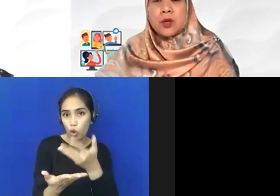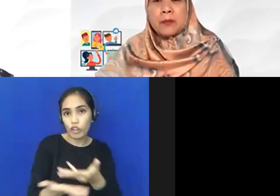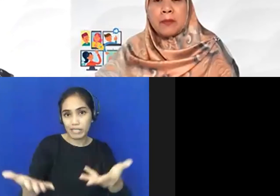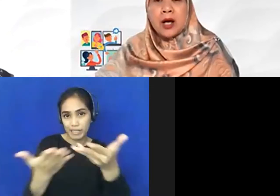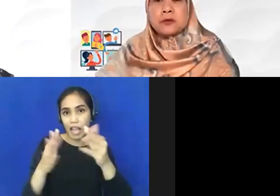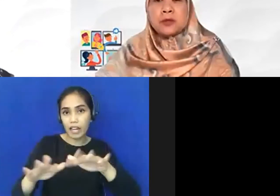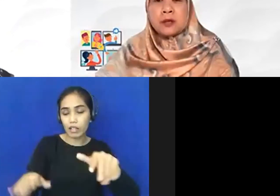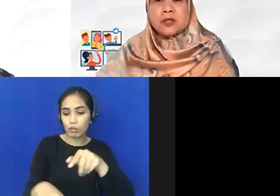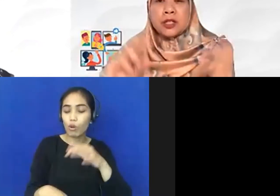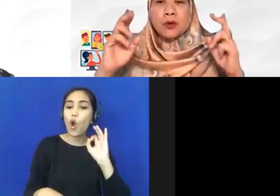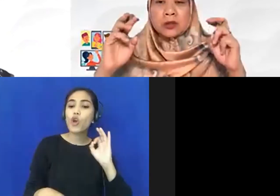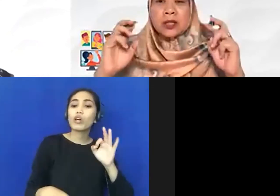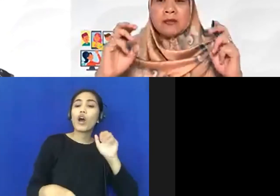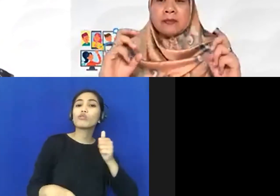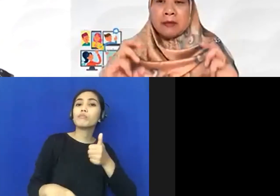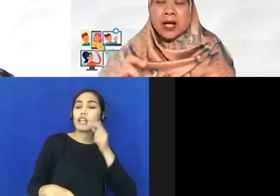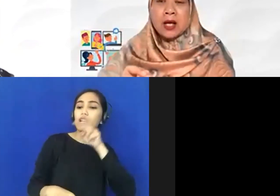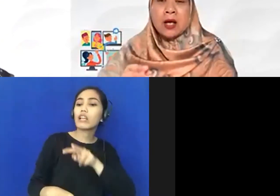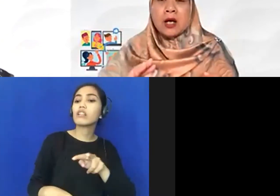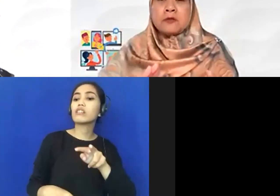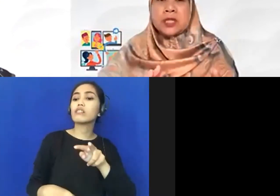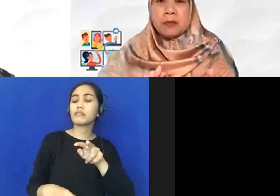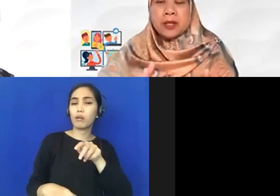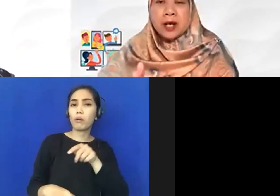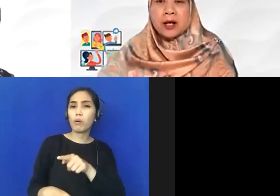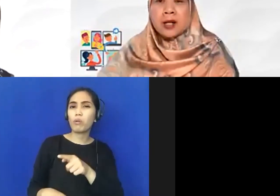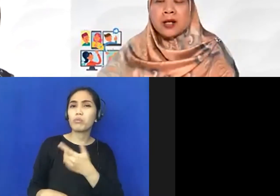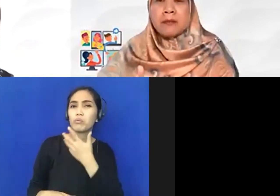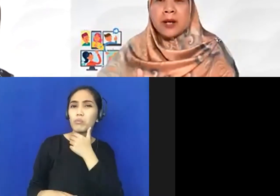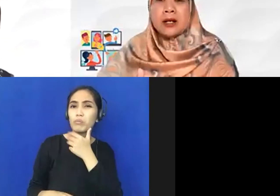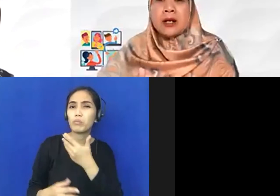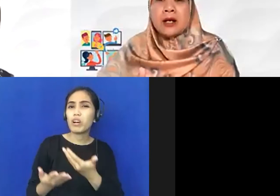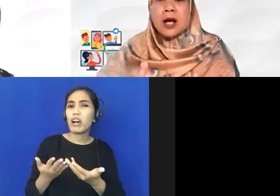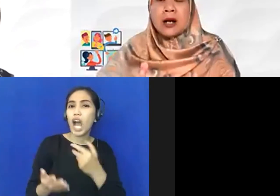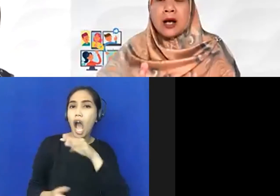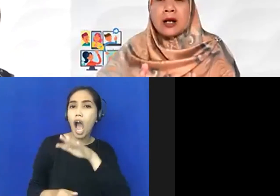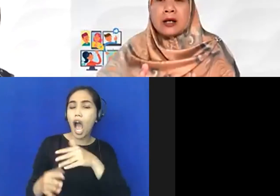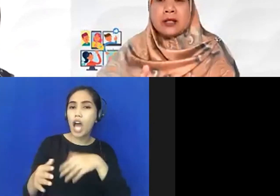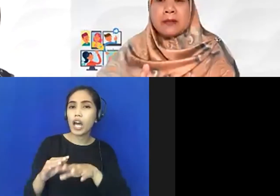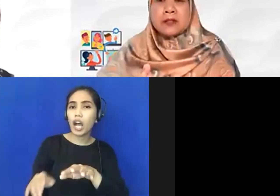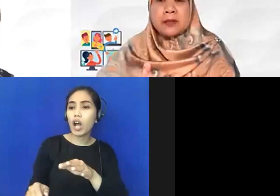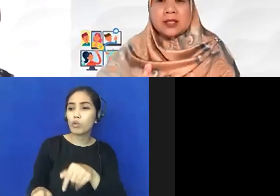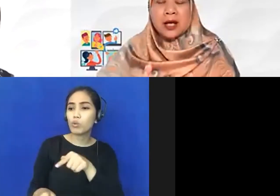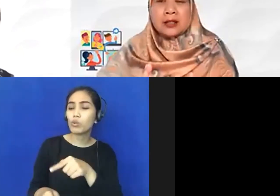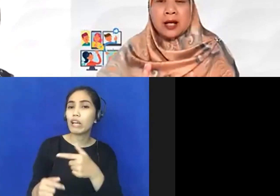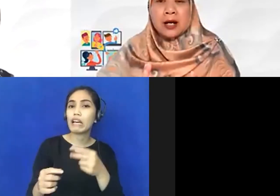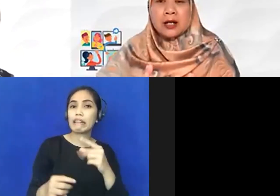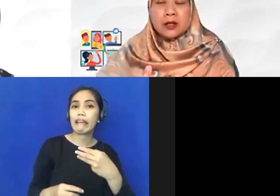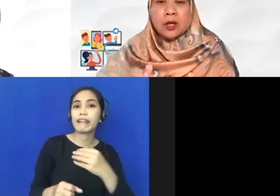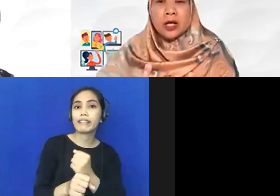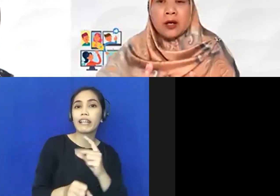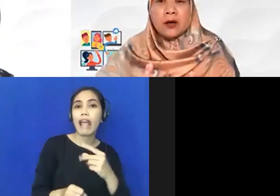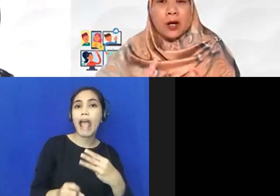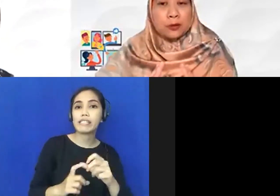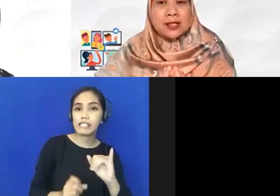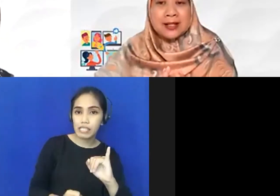orang tua memang harus bisa menjadi dokter nih Mas Bram ya, harus bisa membedakan kapan anak-anak ini masih bisa ditangani